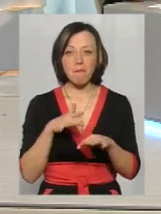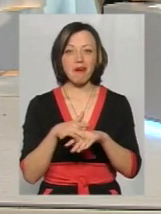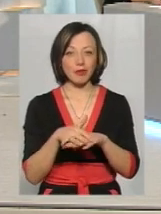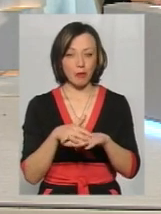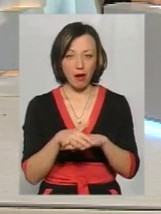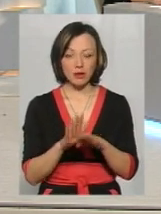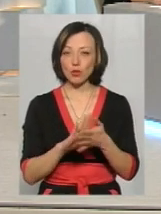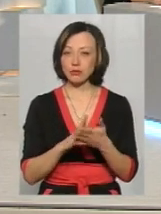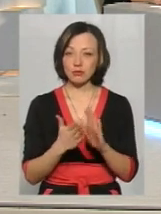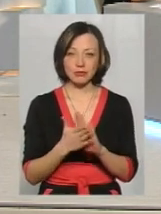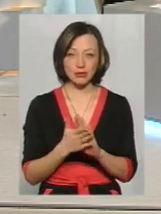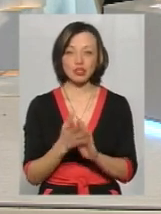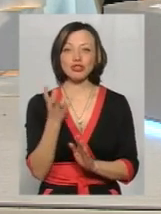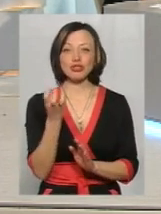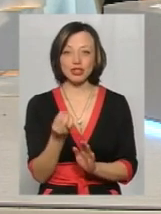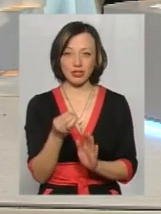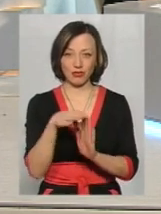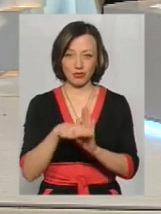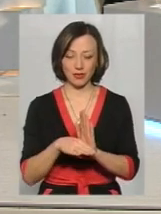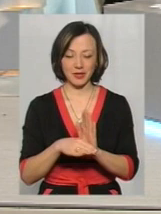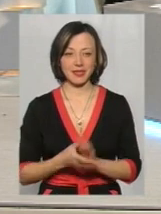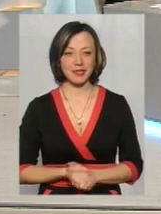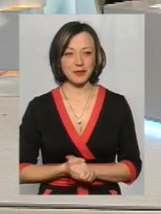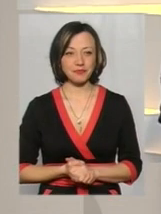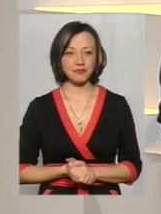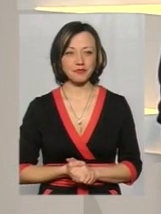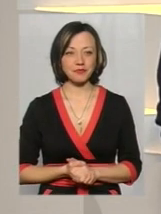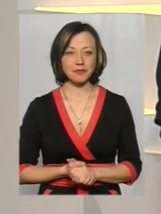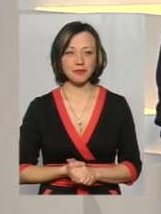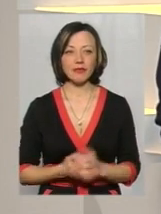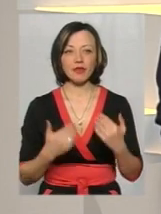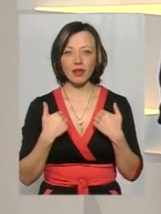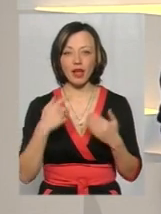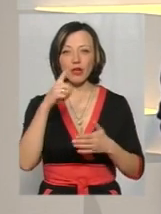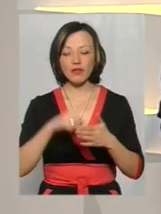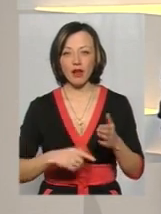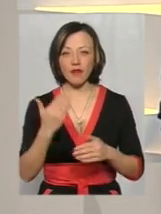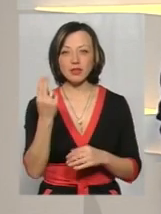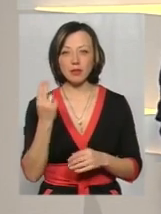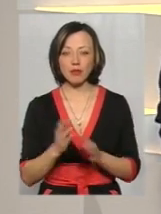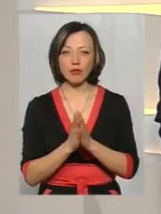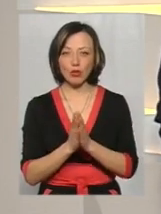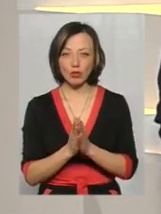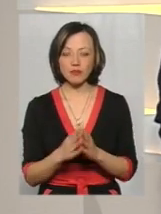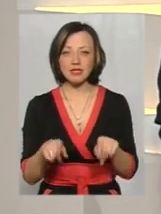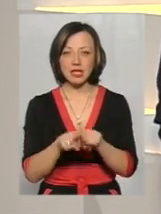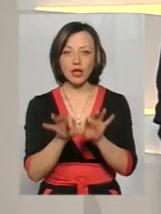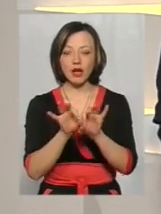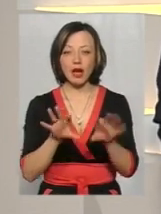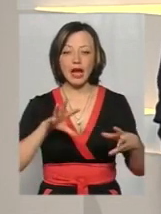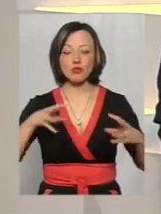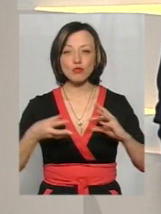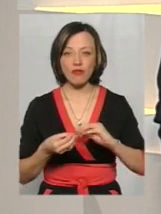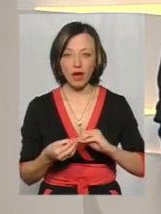то картина пане Олег, ще давайте, разючіша. Давайте ми, я довіряю вашим цифрам, але я вас прошу все ж таки